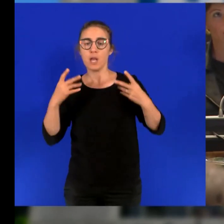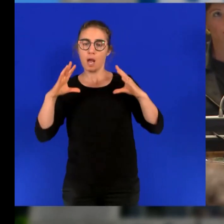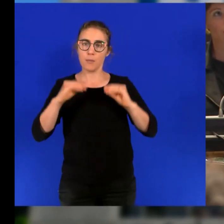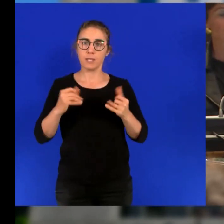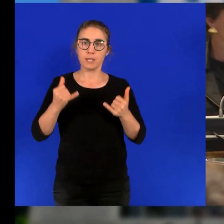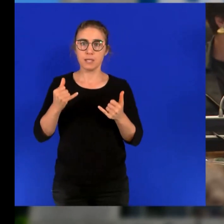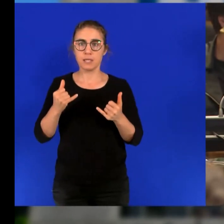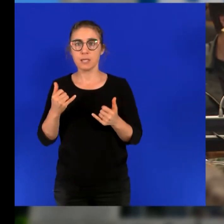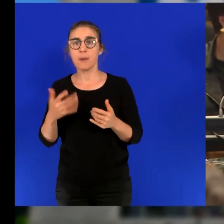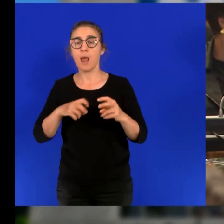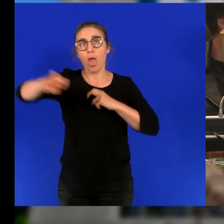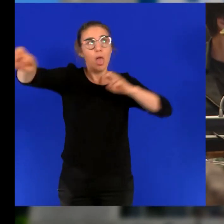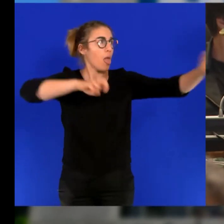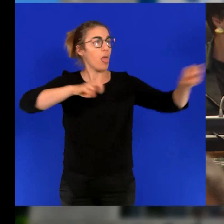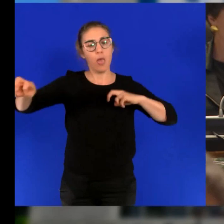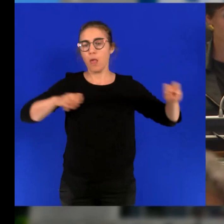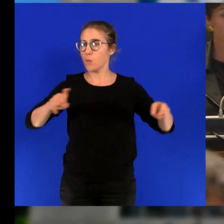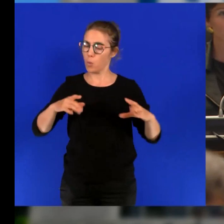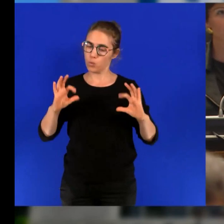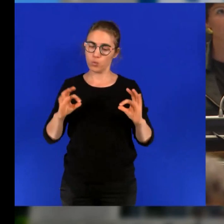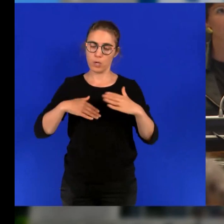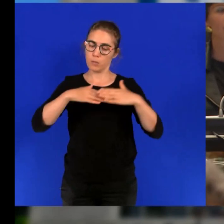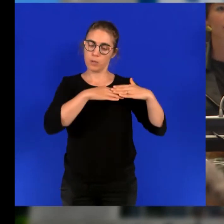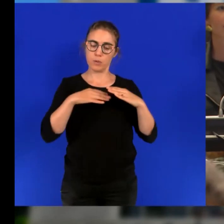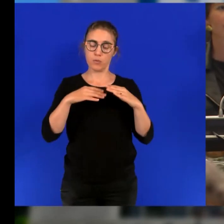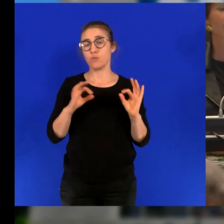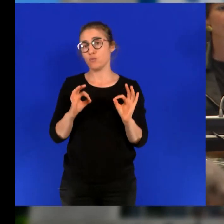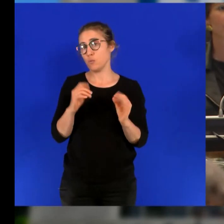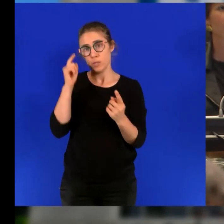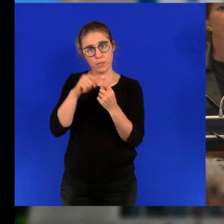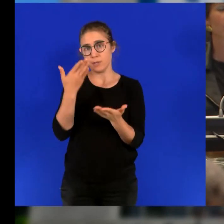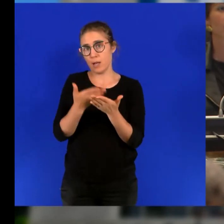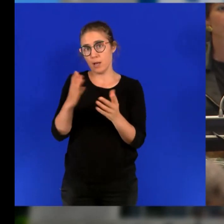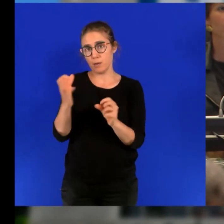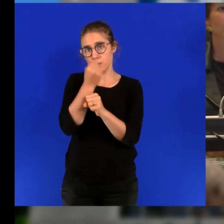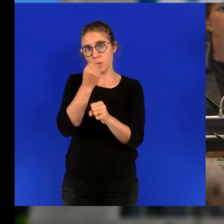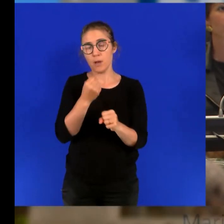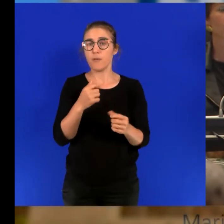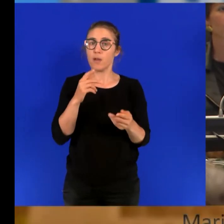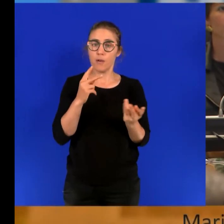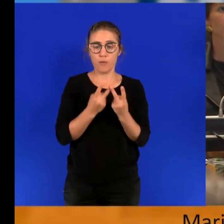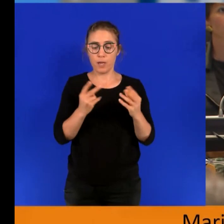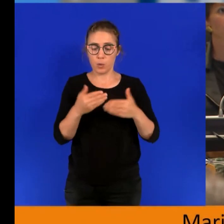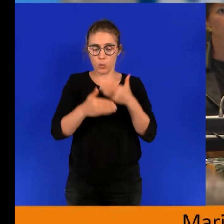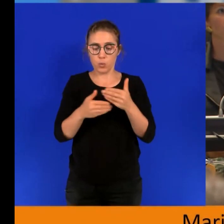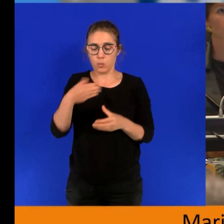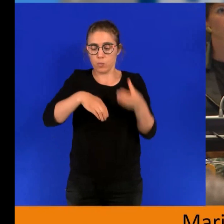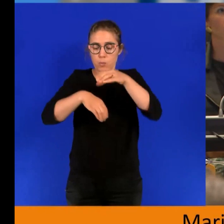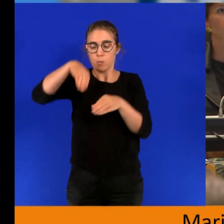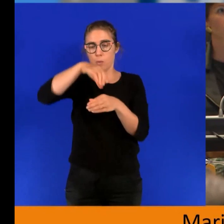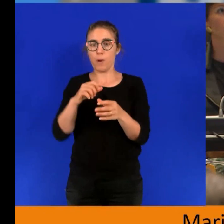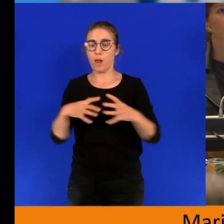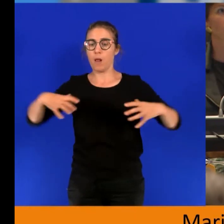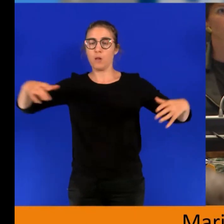les kilomètres. C'est un enjeu de taille auquel nous devons répondre en construisant la ville sur la ville, en densifiant nos quartiers